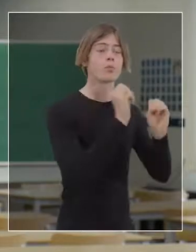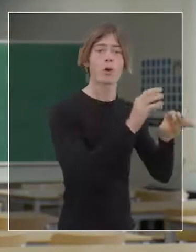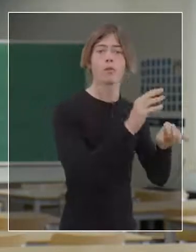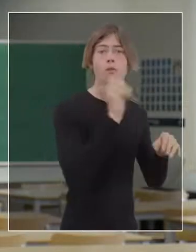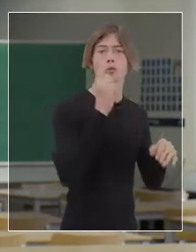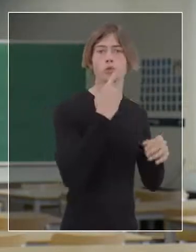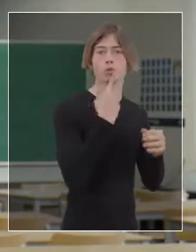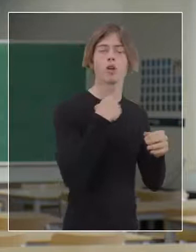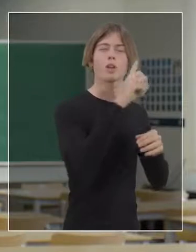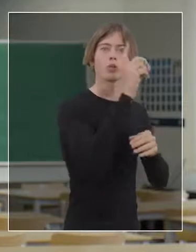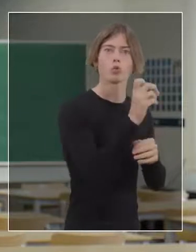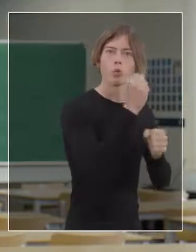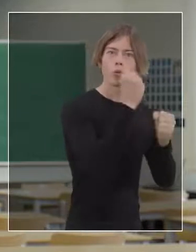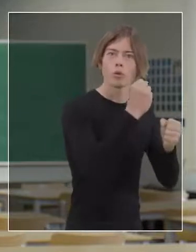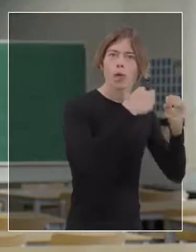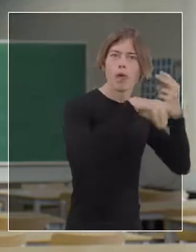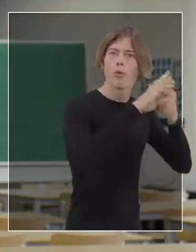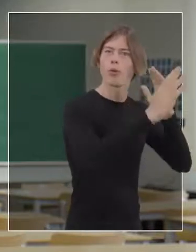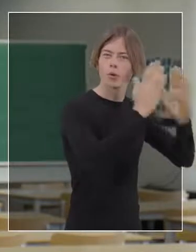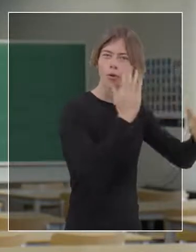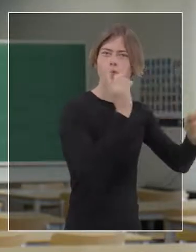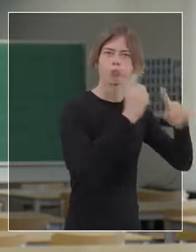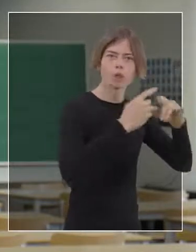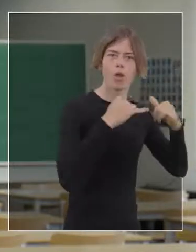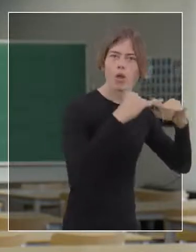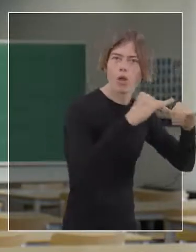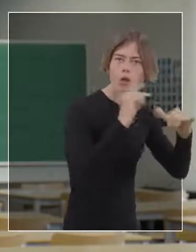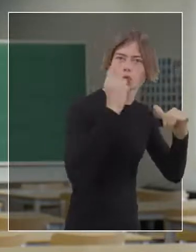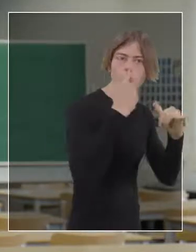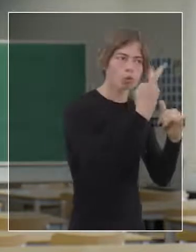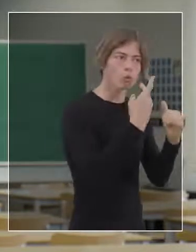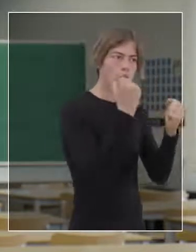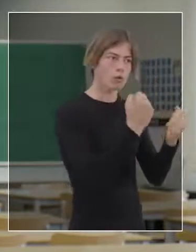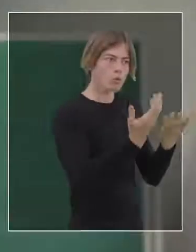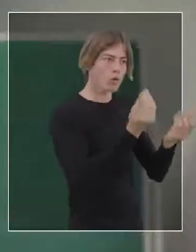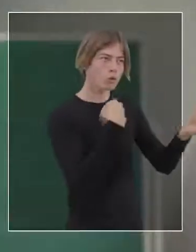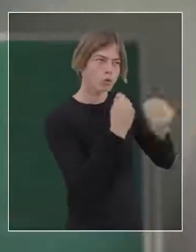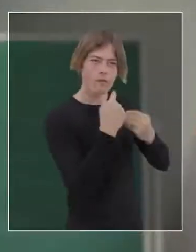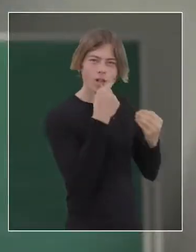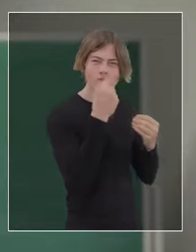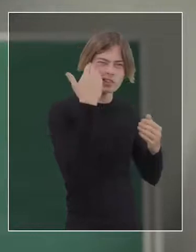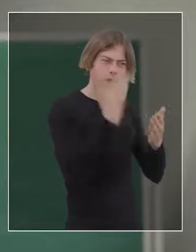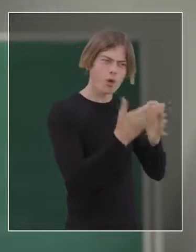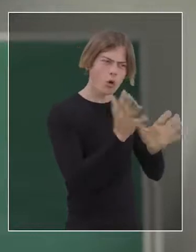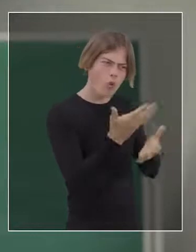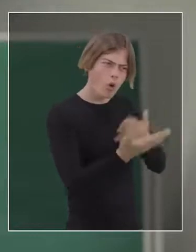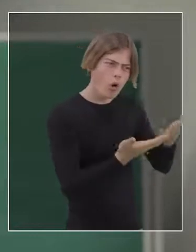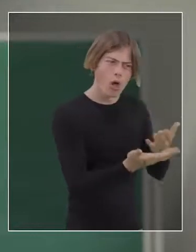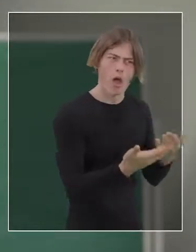stricte du prof entendant. Avec un prof sourd, le prof qui signe, c'est différent, ça peut...